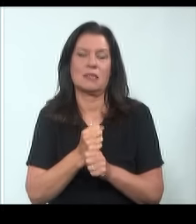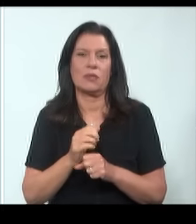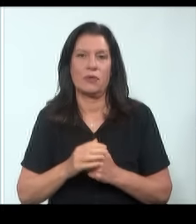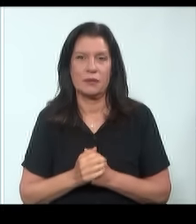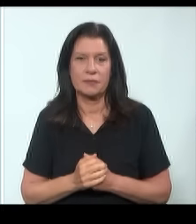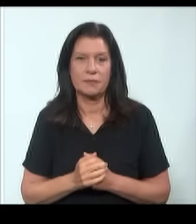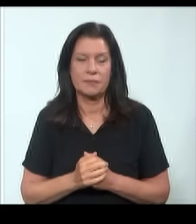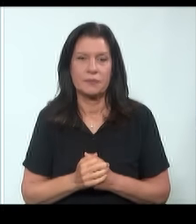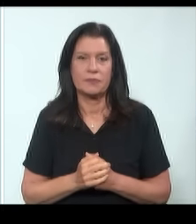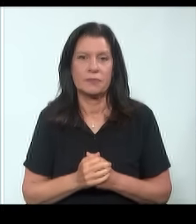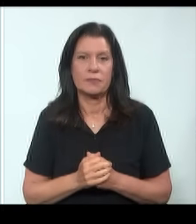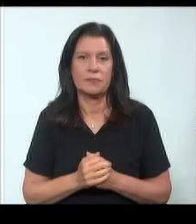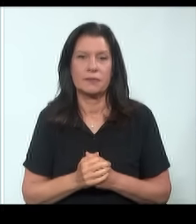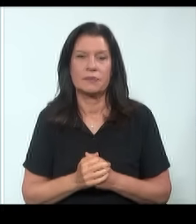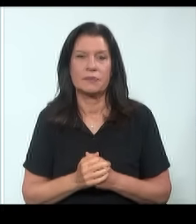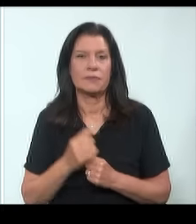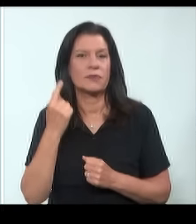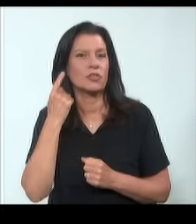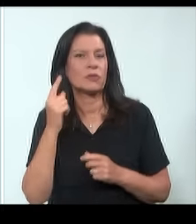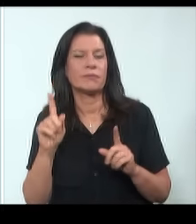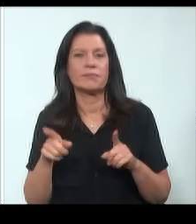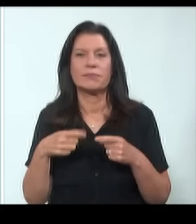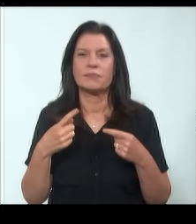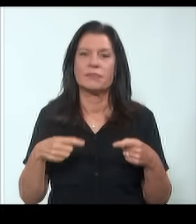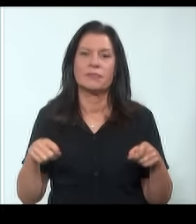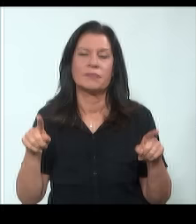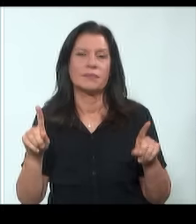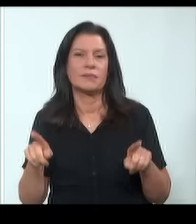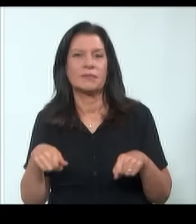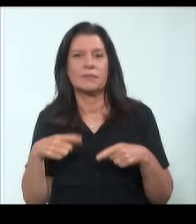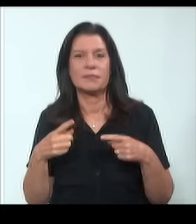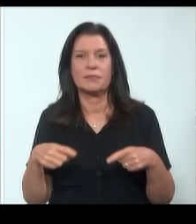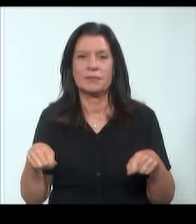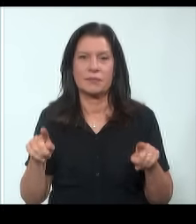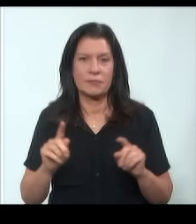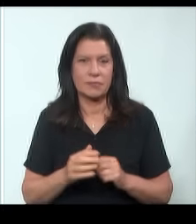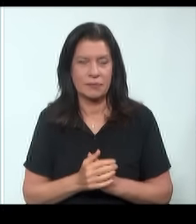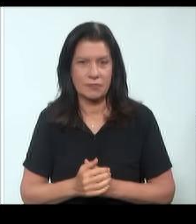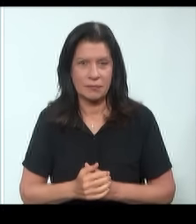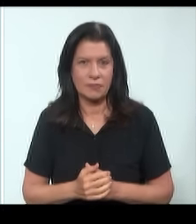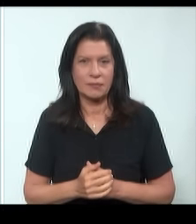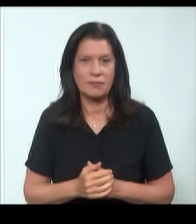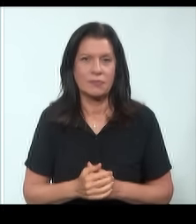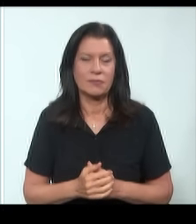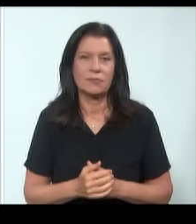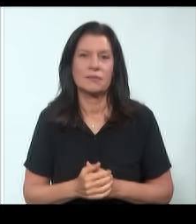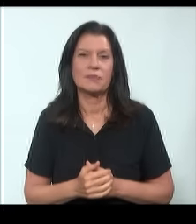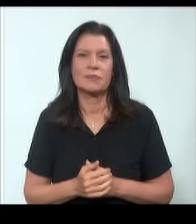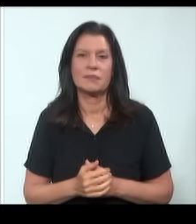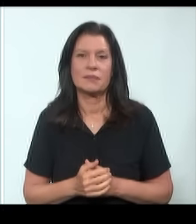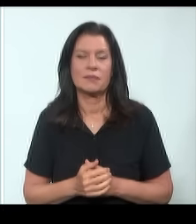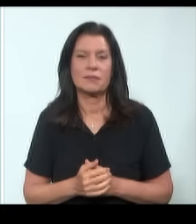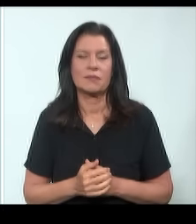כבר בכל מיבר, אפילו בשר, אני לא מוצאת הרושם.